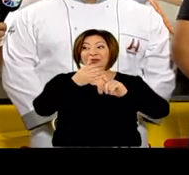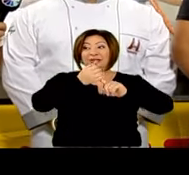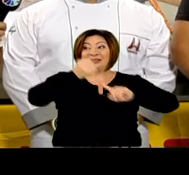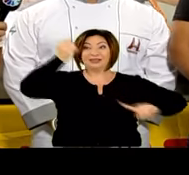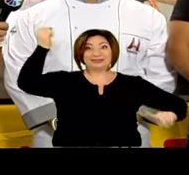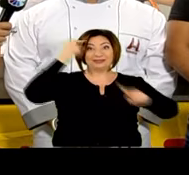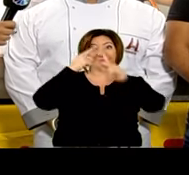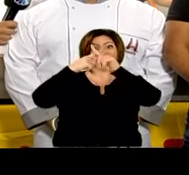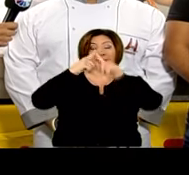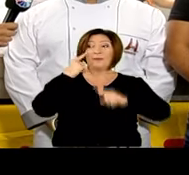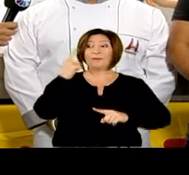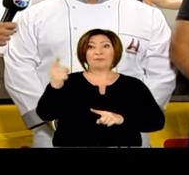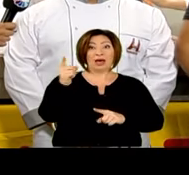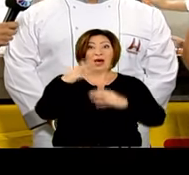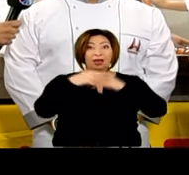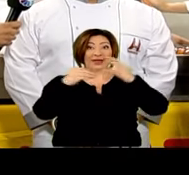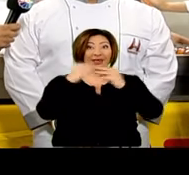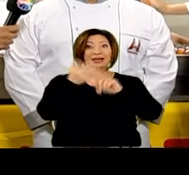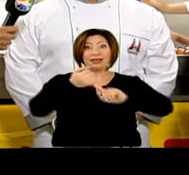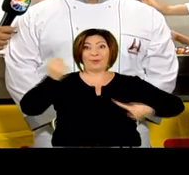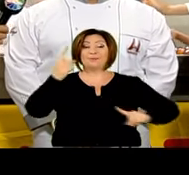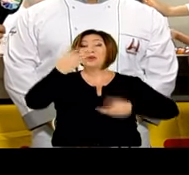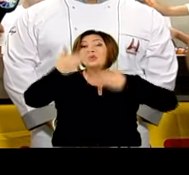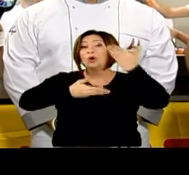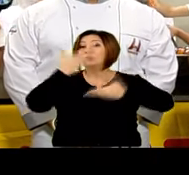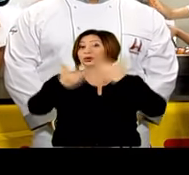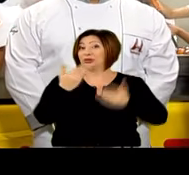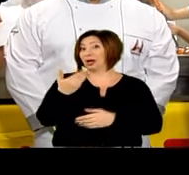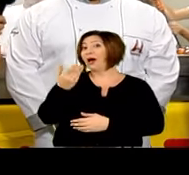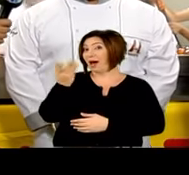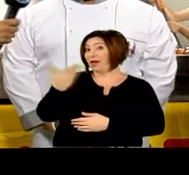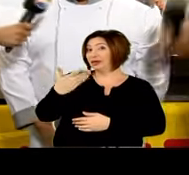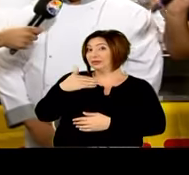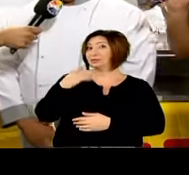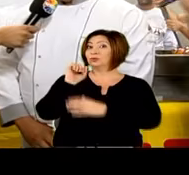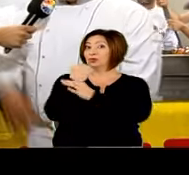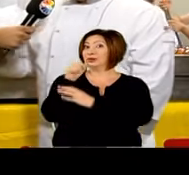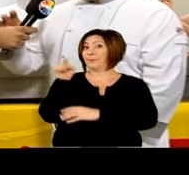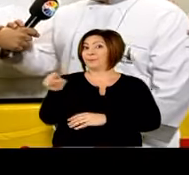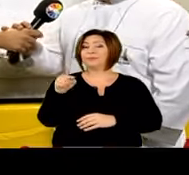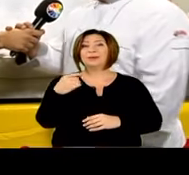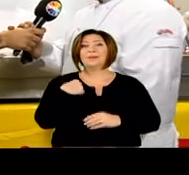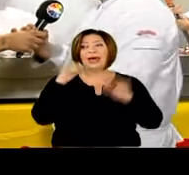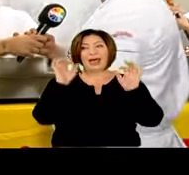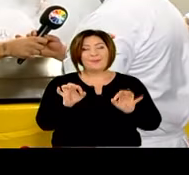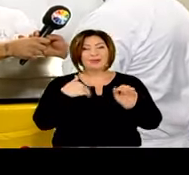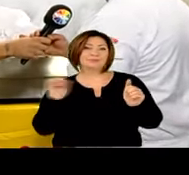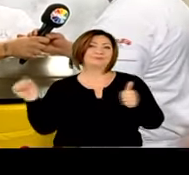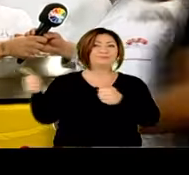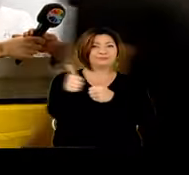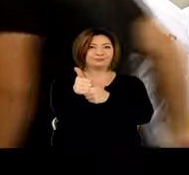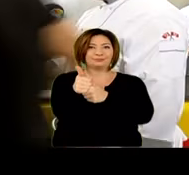olan Adana kebabın bir öyküsünü alınız ustadan lütfen. Buyurun ustacığım. Ben hemen geçiyorum yanlarına.